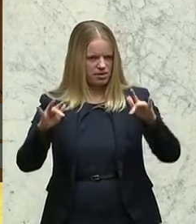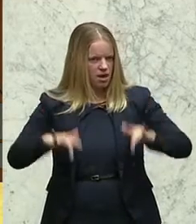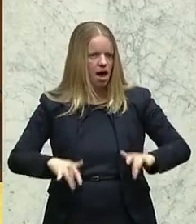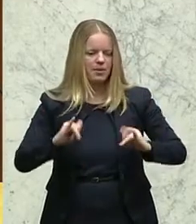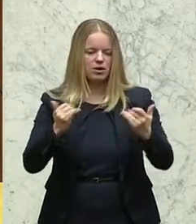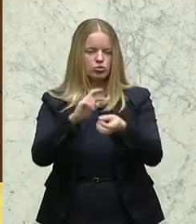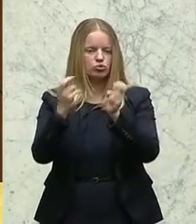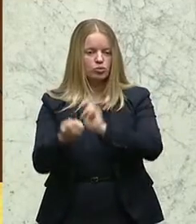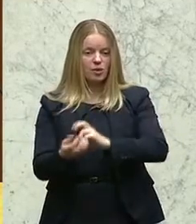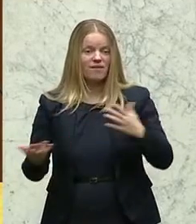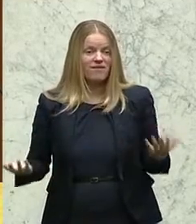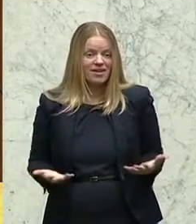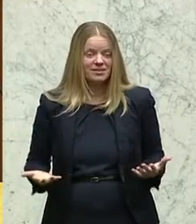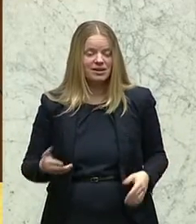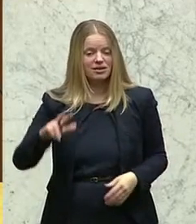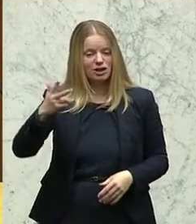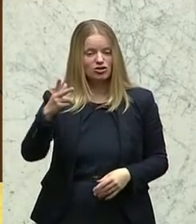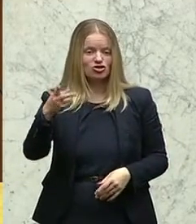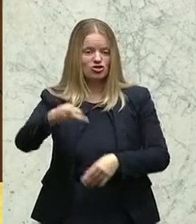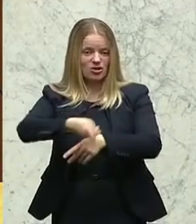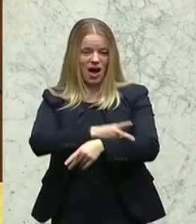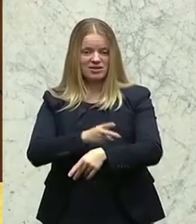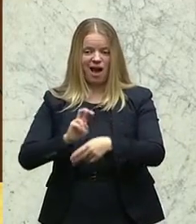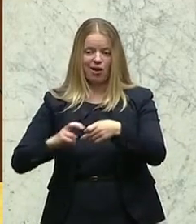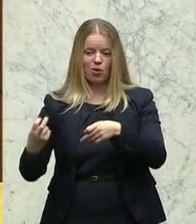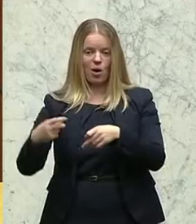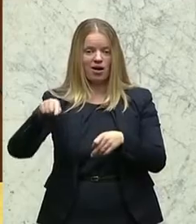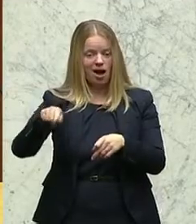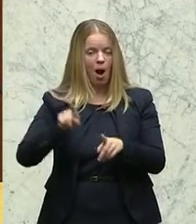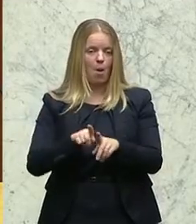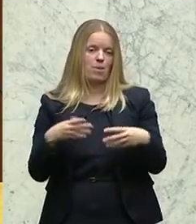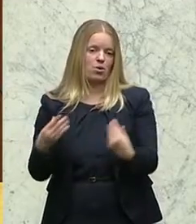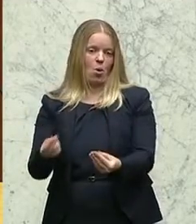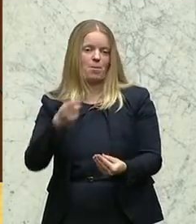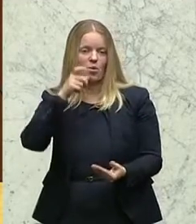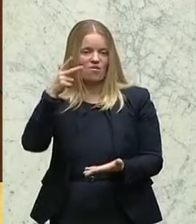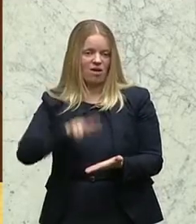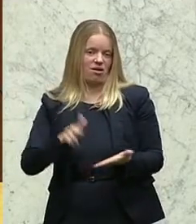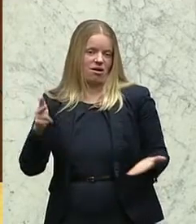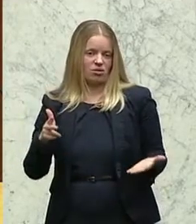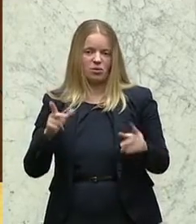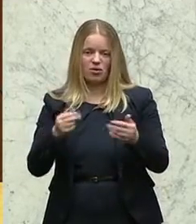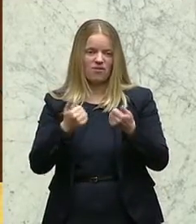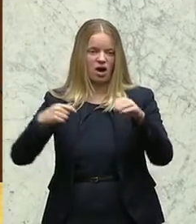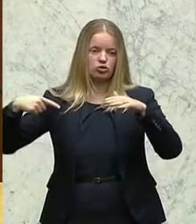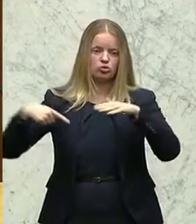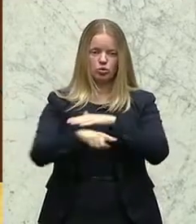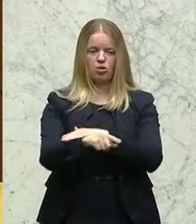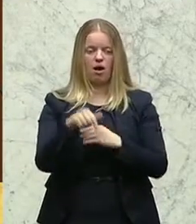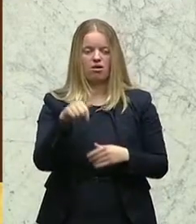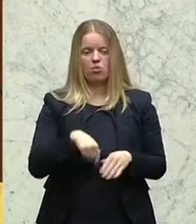jetzt auch Drittstaatsangehörige diese Berufsanerkennung bekommen und damit freien Zugang